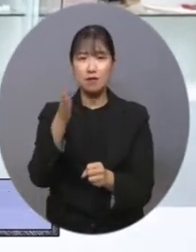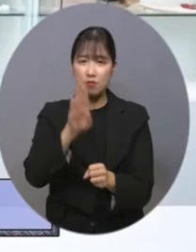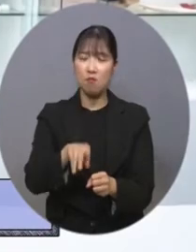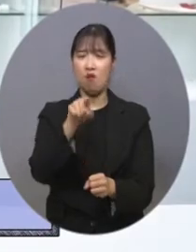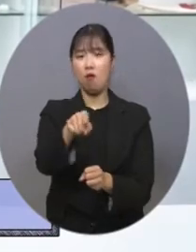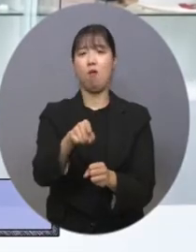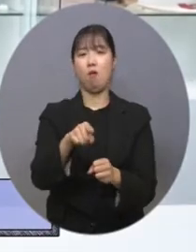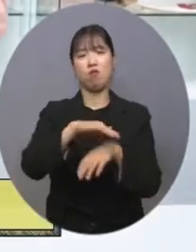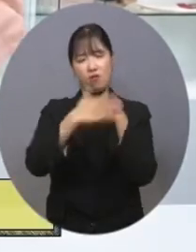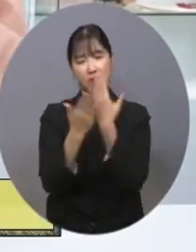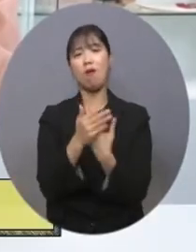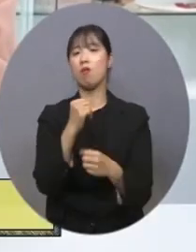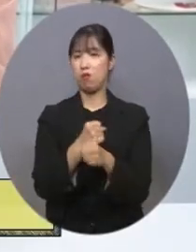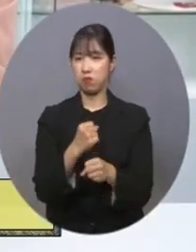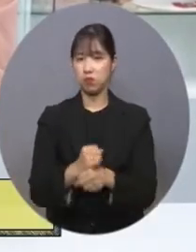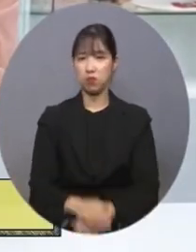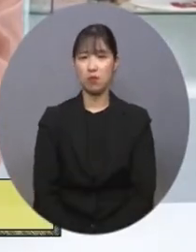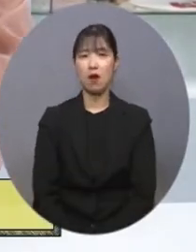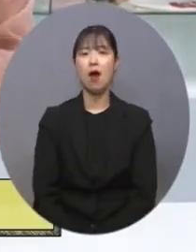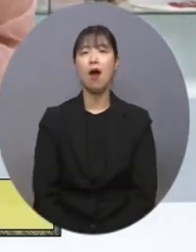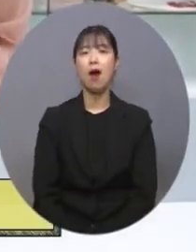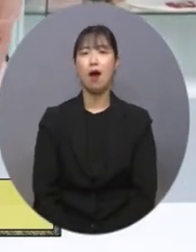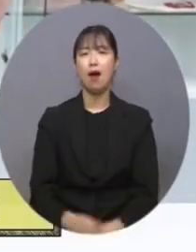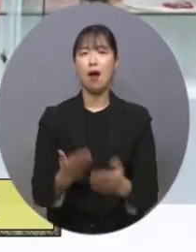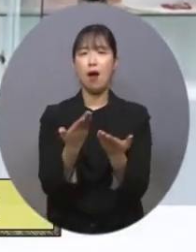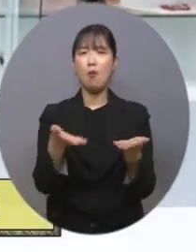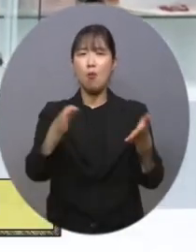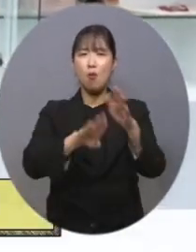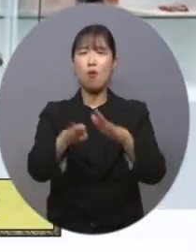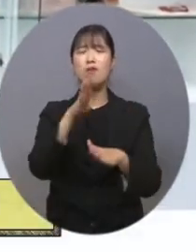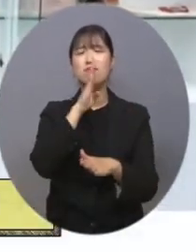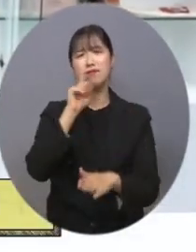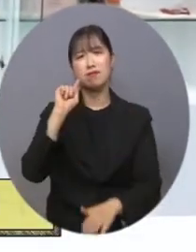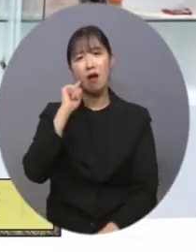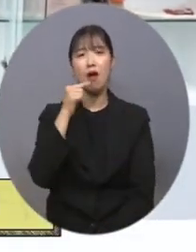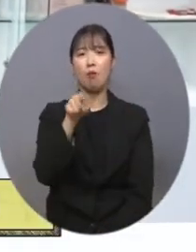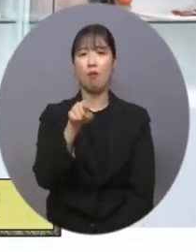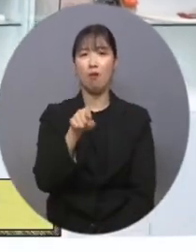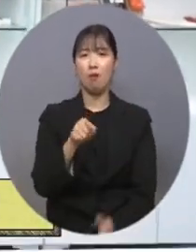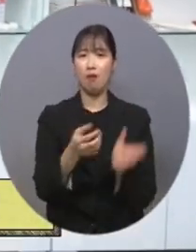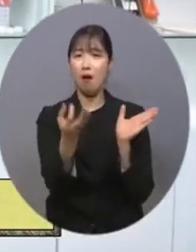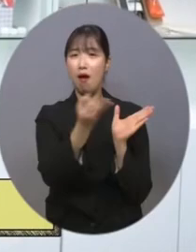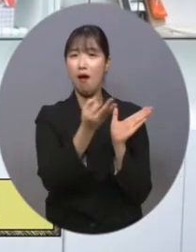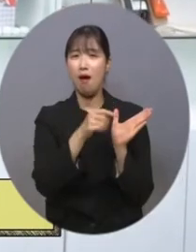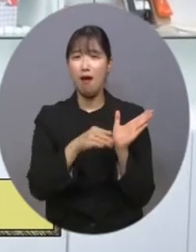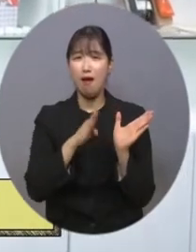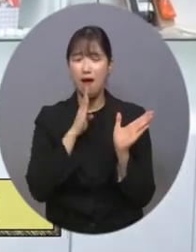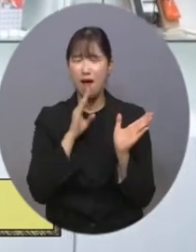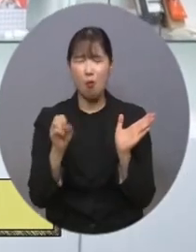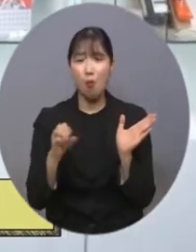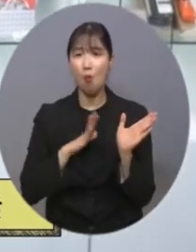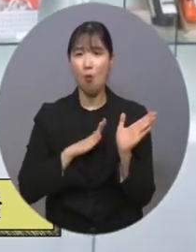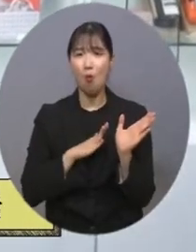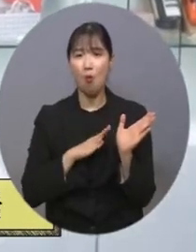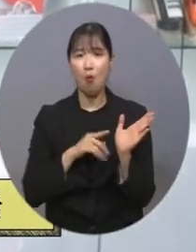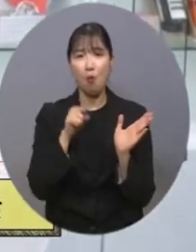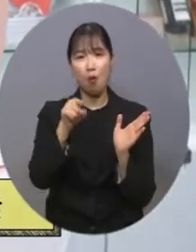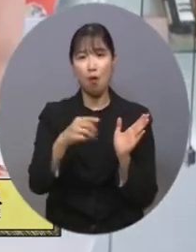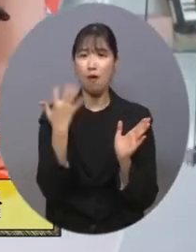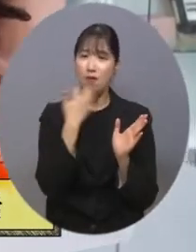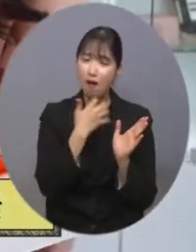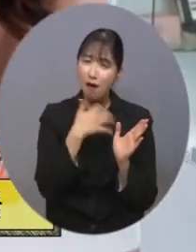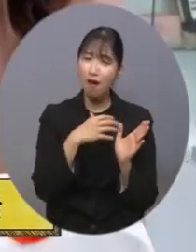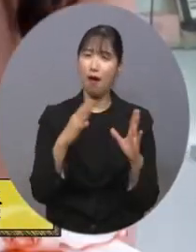포장을 지금 다 하고 있습니다. 지금 보자기가 너무 예뻐요. 이렇게 네. 보여드리면 놀라셨죠? 네. 진짜 너무 예뻐가지고 네. 이렇게